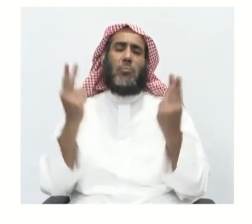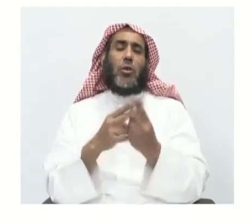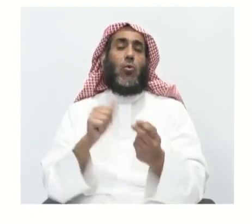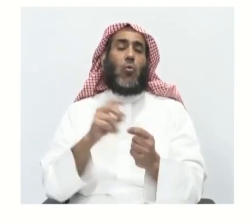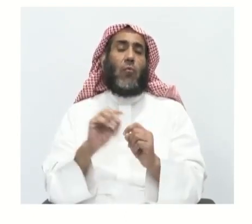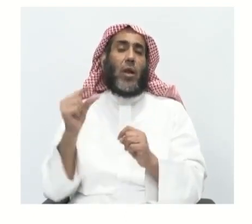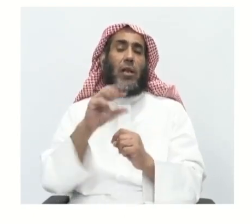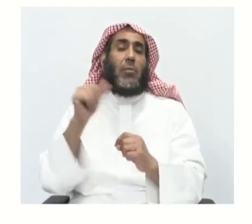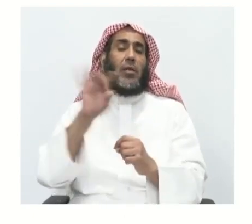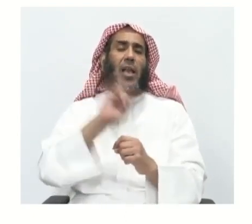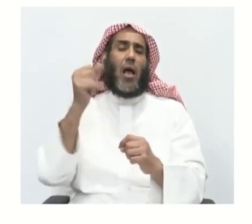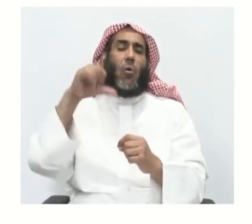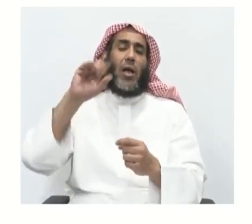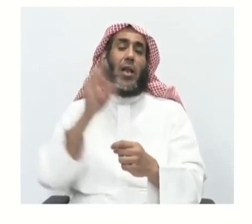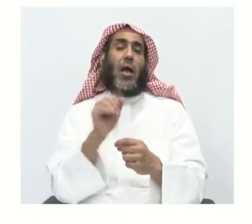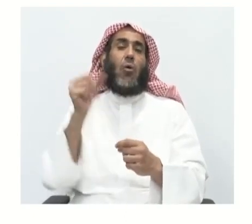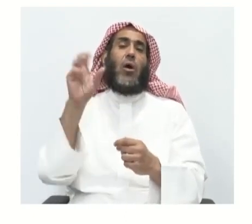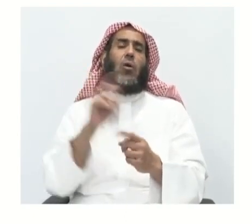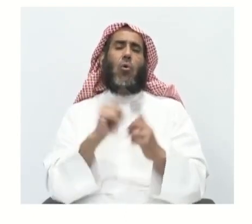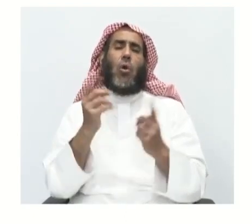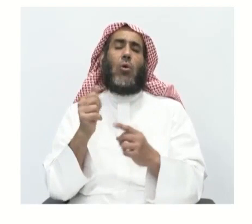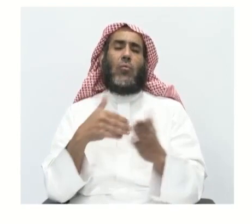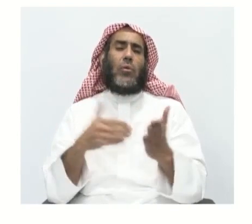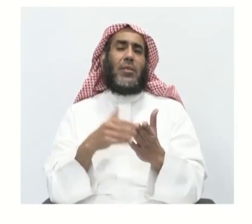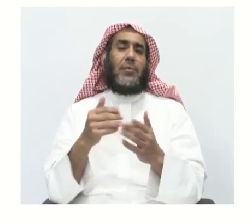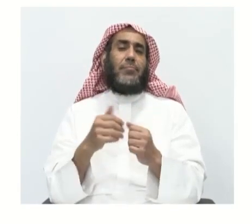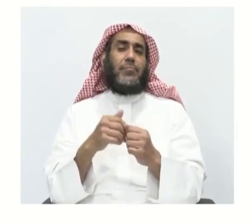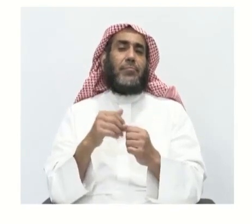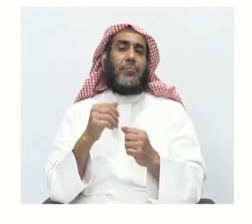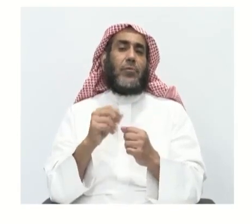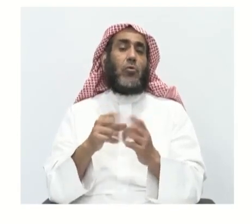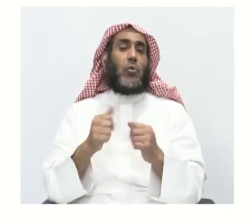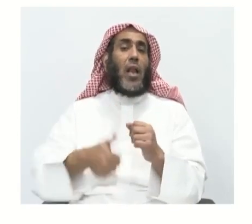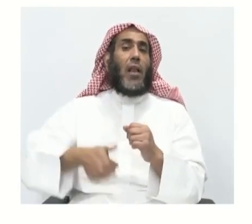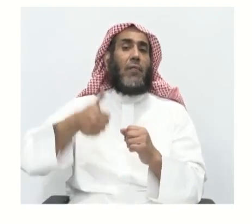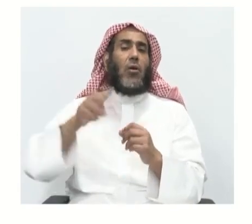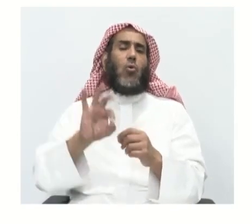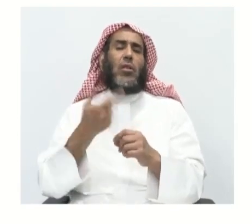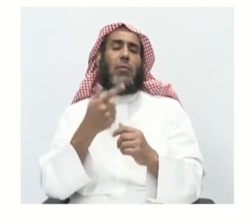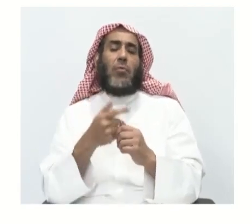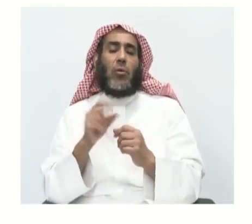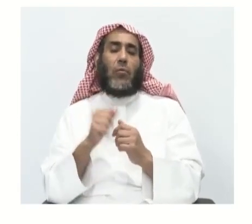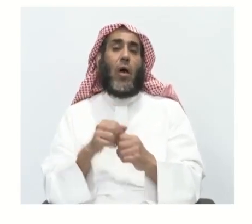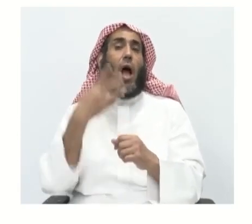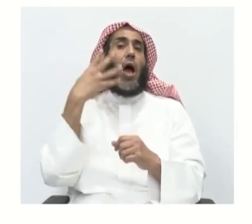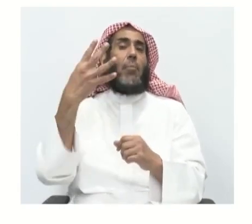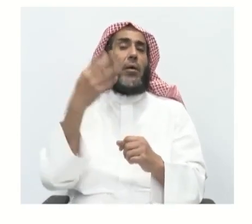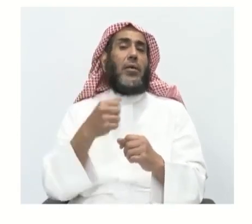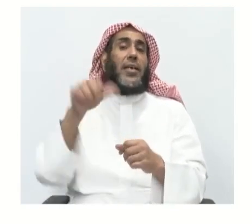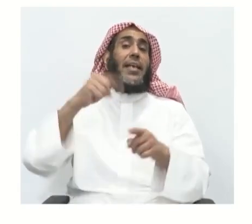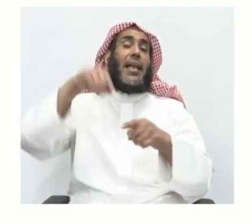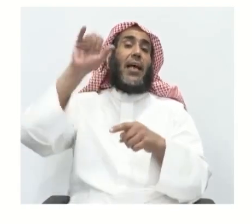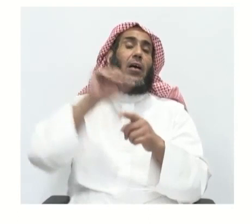فالكلمات لا والا والا وما كلها حروف وكتبت الفها على اصل صوره الالف ويستثنى ايضا من الحروف اربعه هي